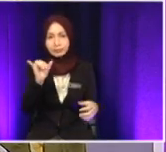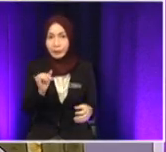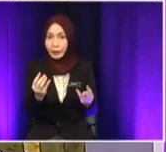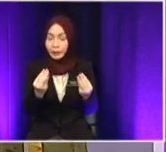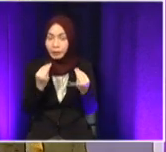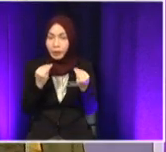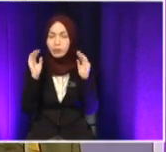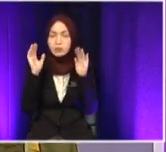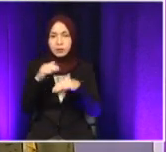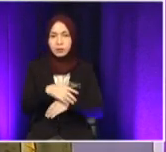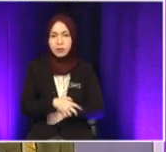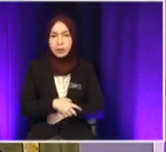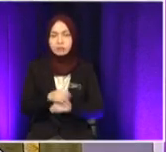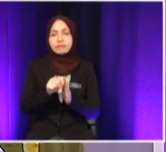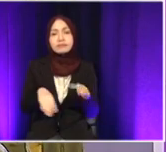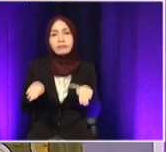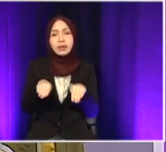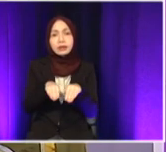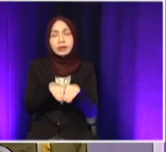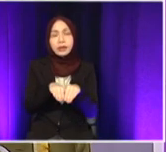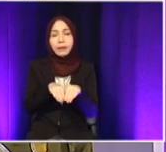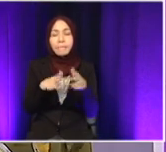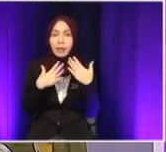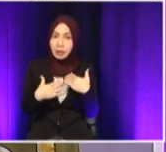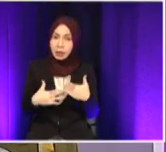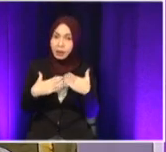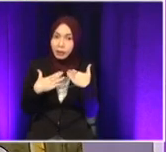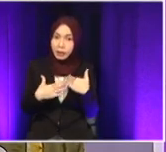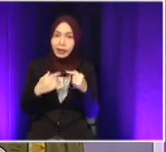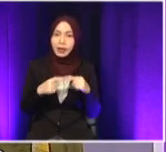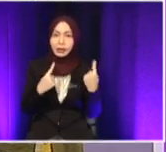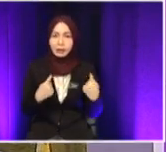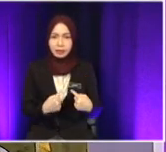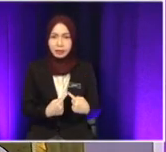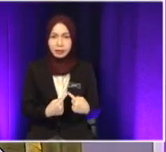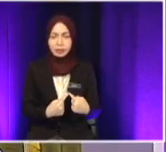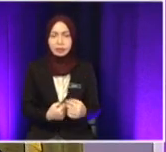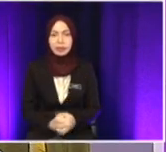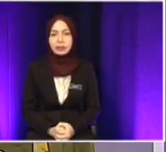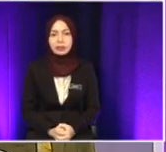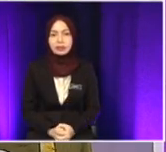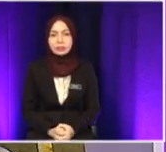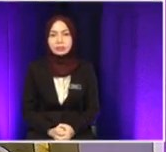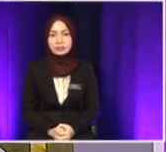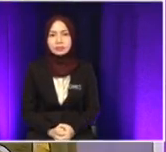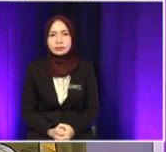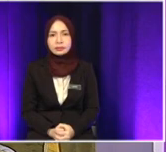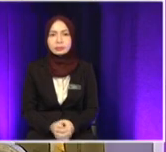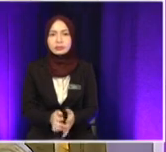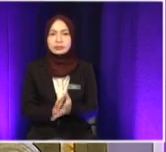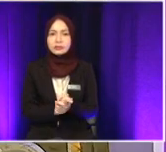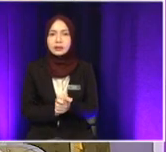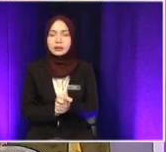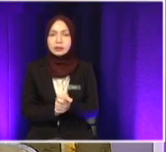dibenarkan dalam Islam dan Yang pentingnya persekitaran apa yang ada masa kita berhibur itulah yang menentukan